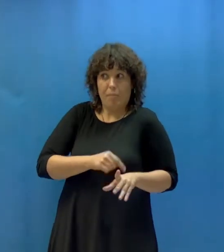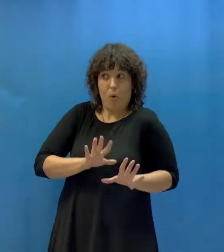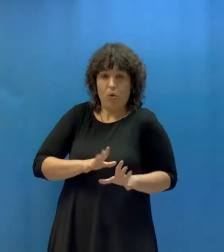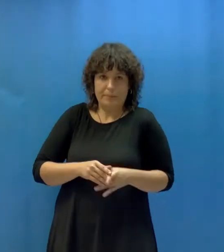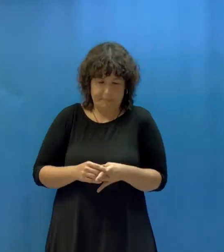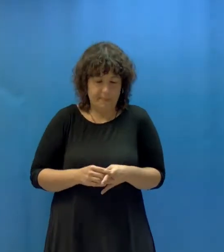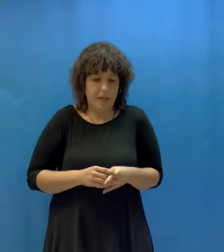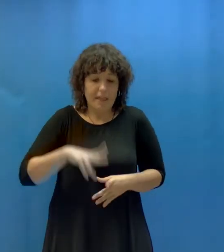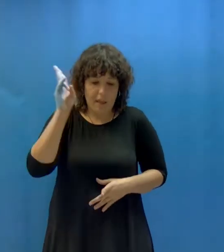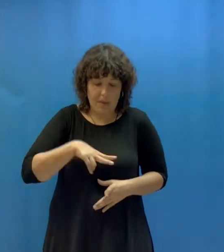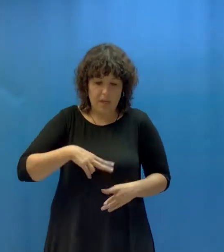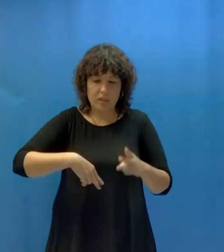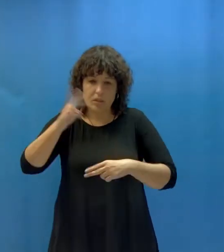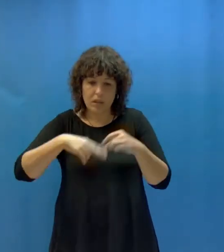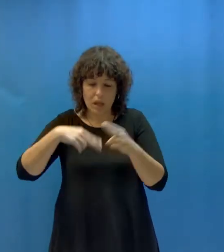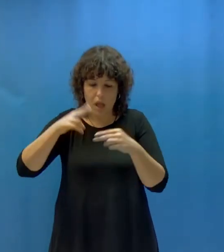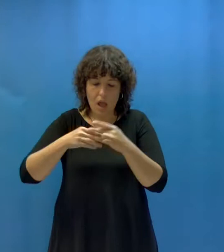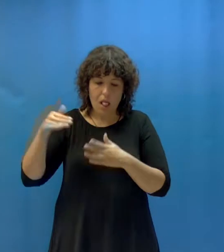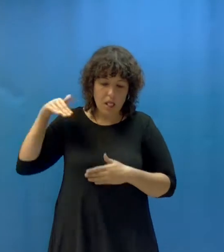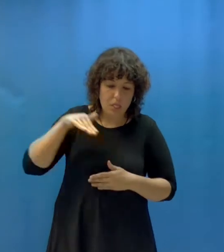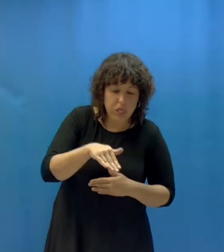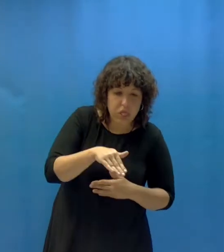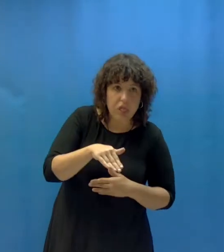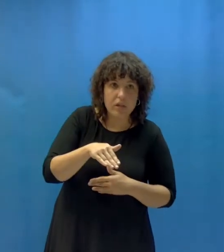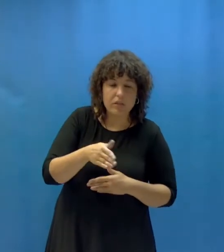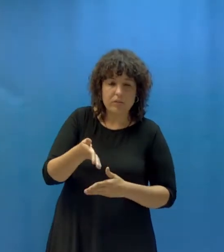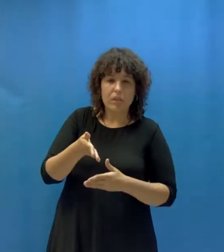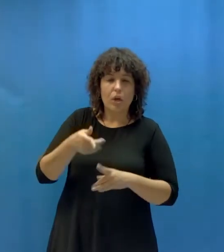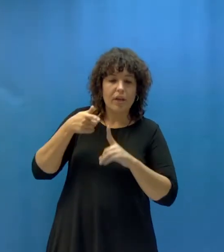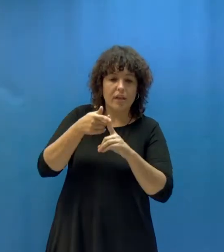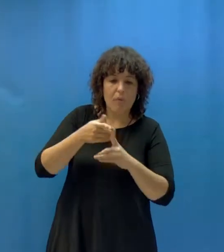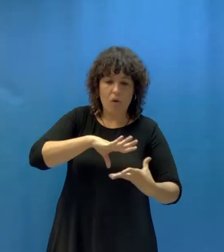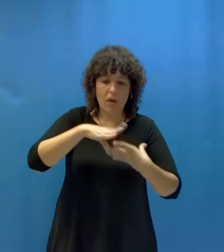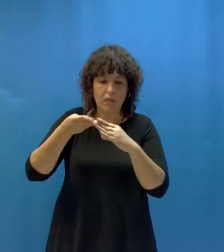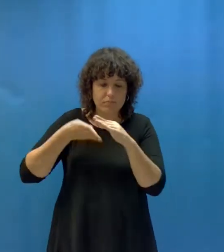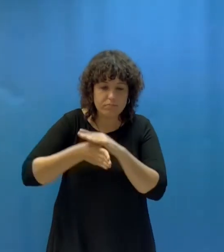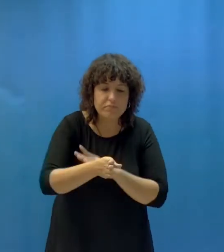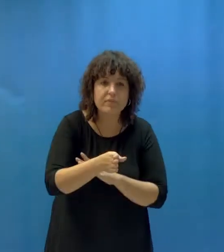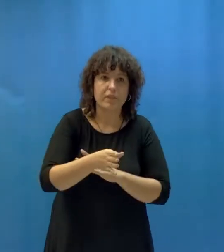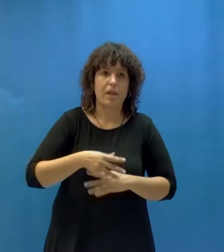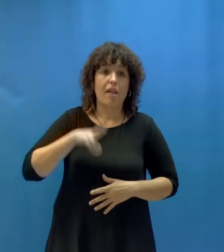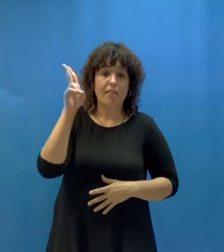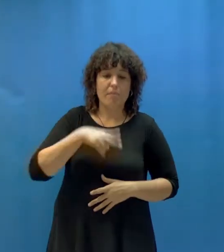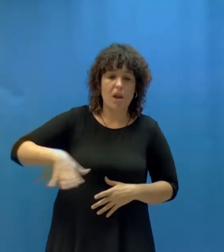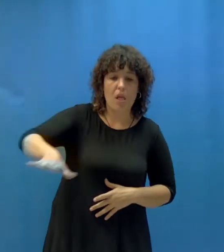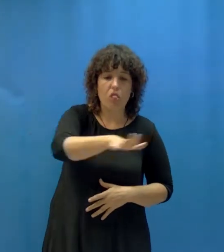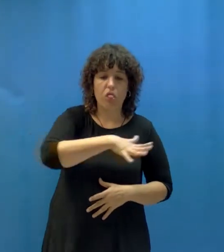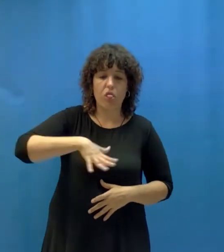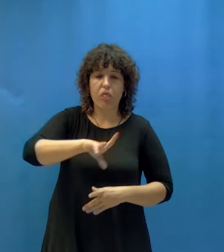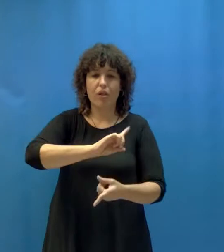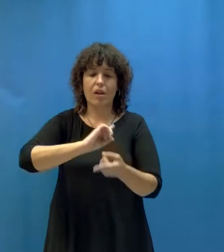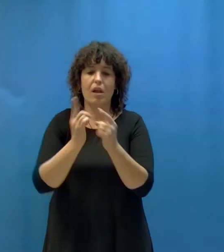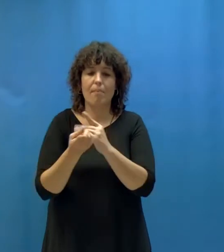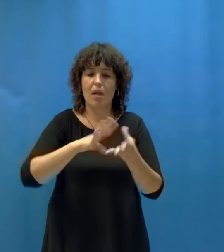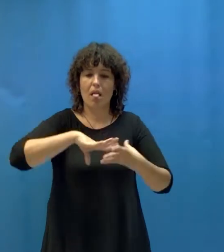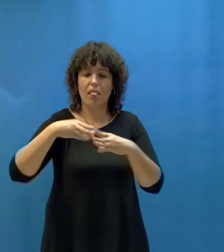també construirem una gran rampa d'accés a la pista des de la mateixa entrada a les instal·lacions. També es canviarà tot el paviment adequant-lo i millorar-lo. Esta